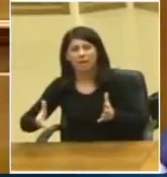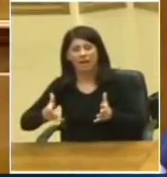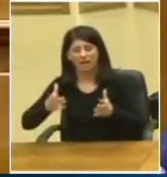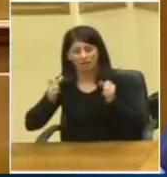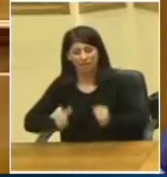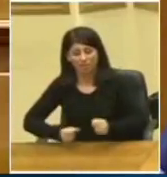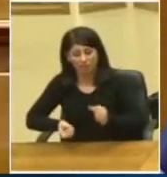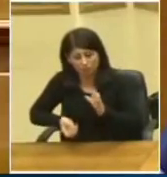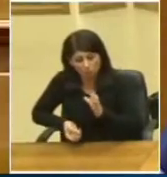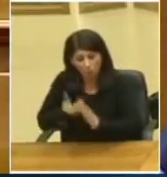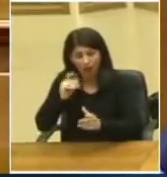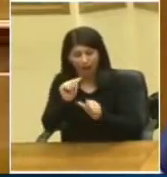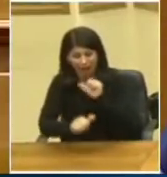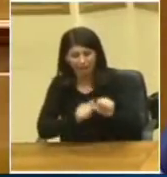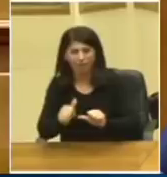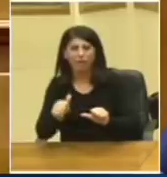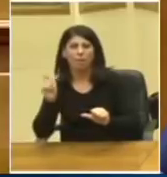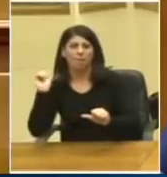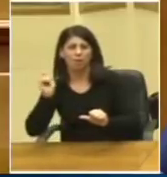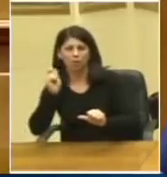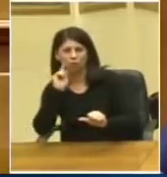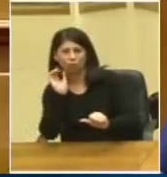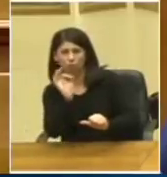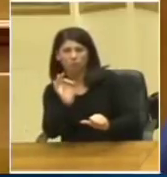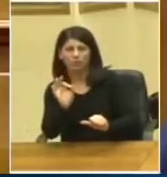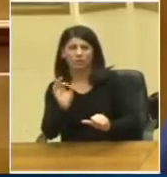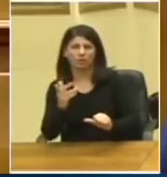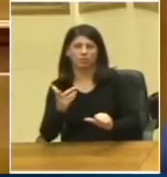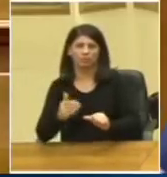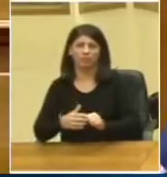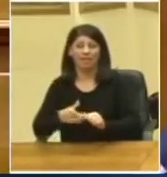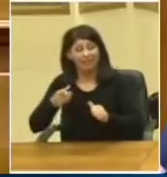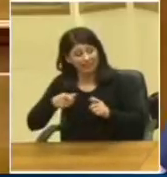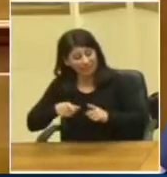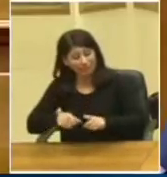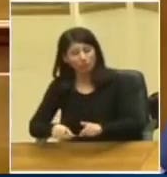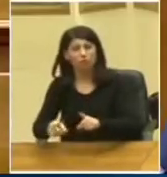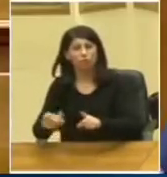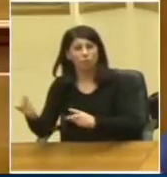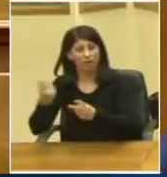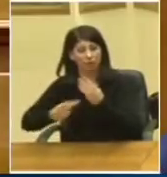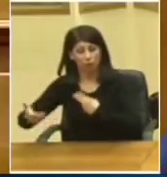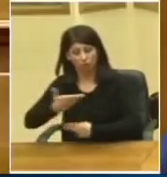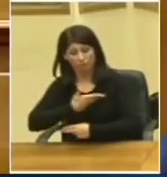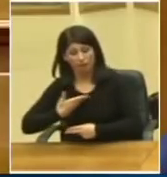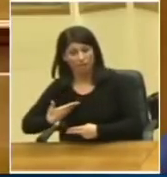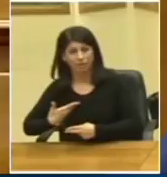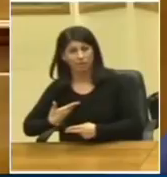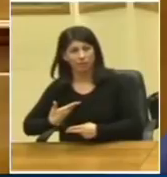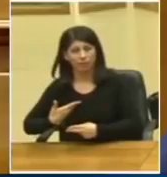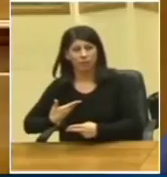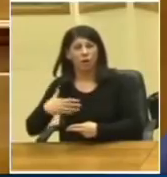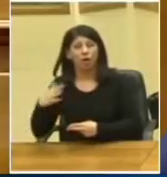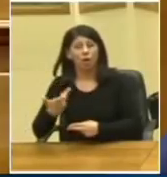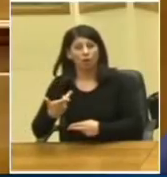μέλλον του τόπου με πολιτικές σκοπιμότητες και με καιροσκοπισμό. Την ίδια στιγμή που κατηγορούσατε εμάς ότι